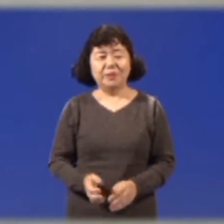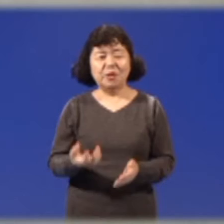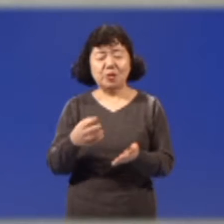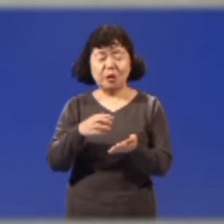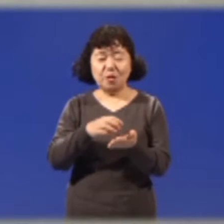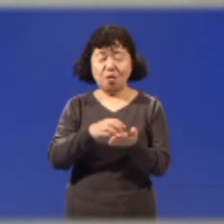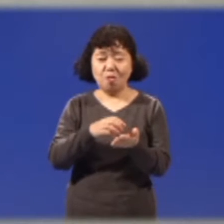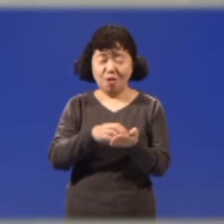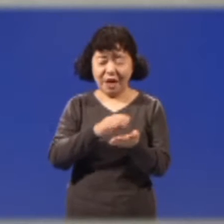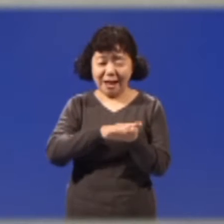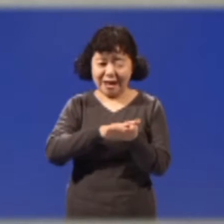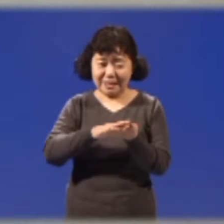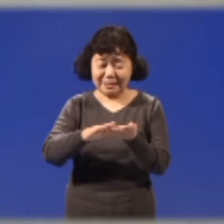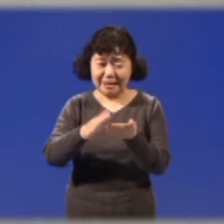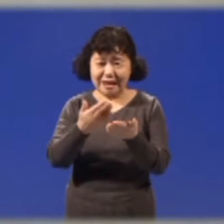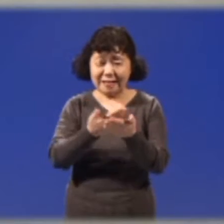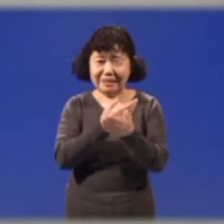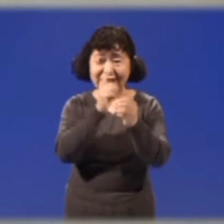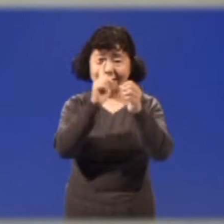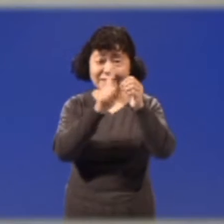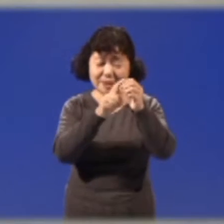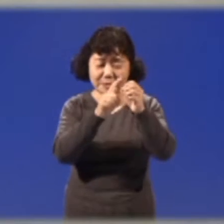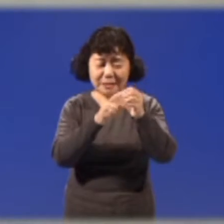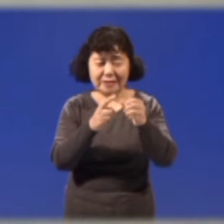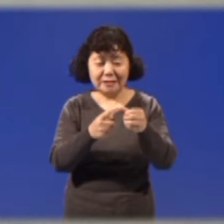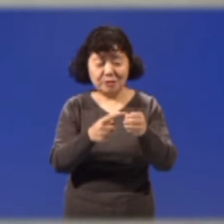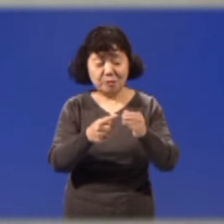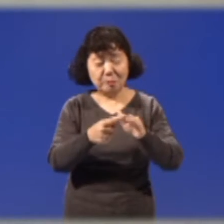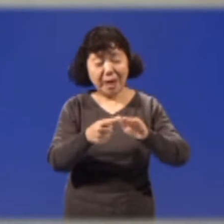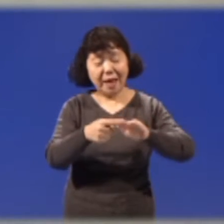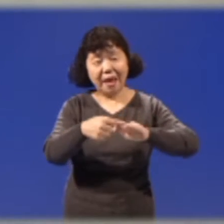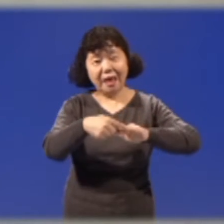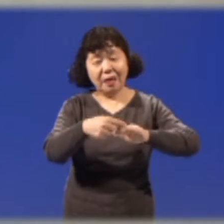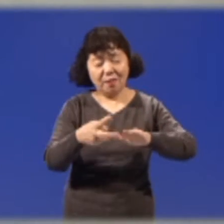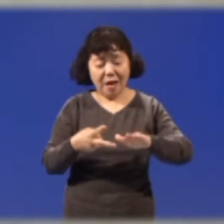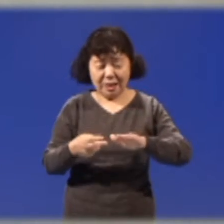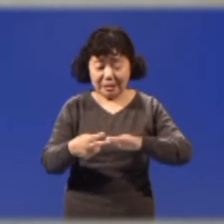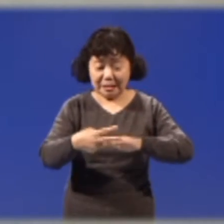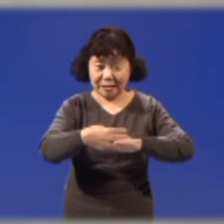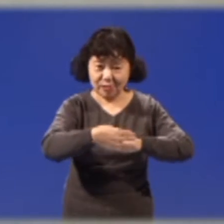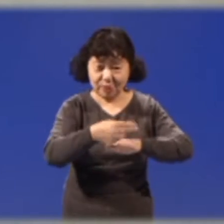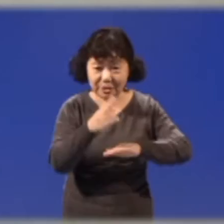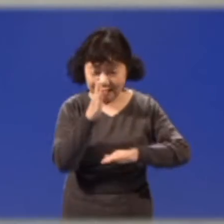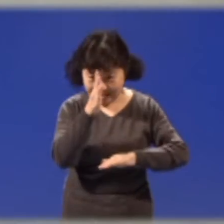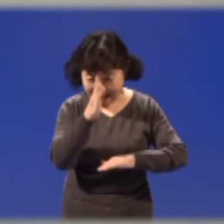汚れが落としやすいように爪は短くしておいてくださいね。